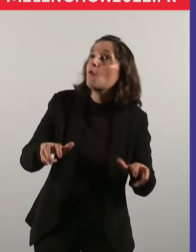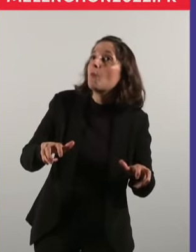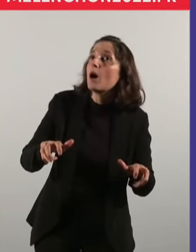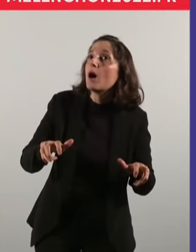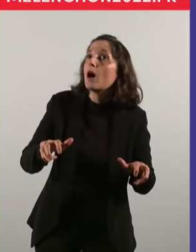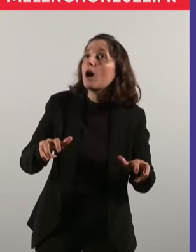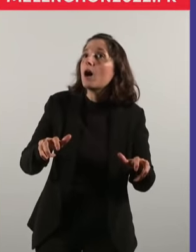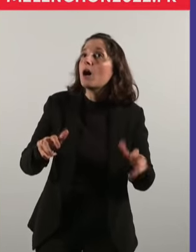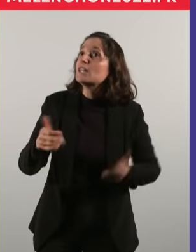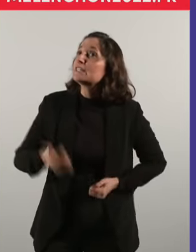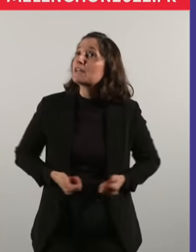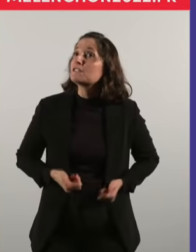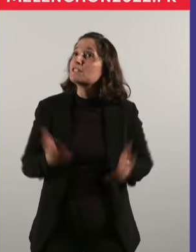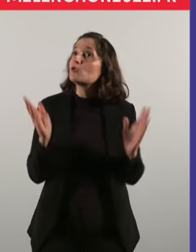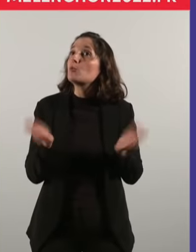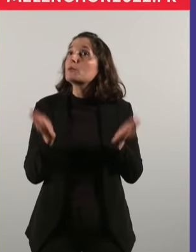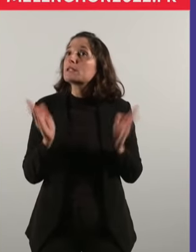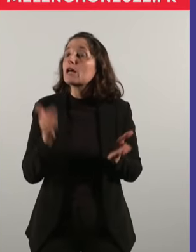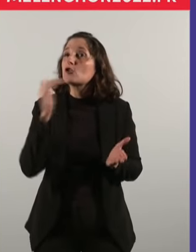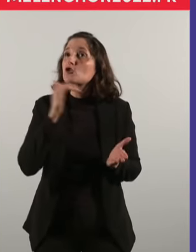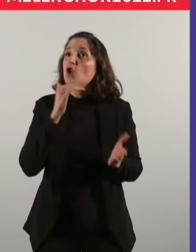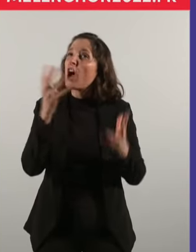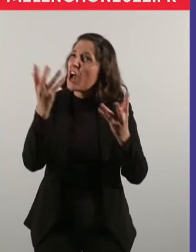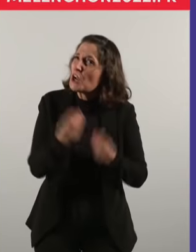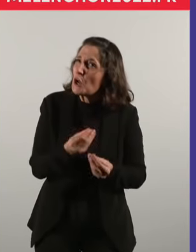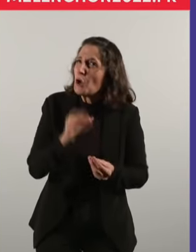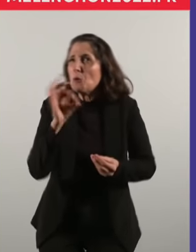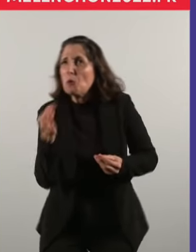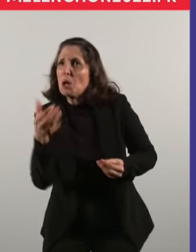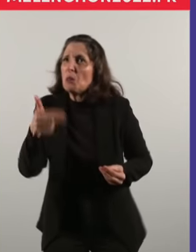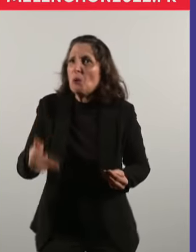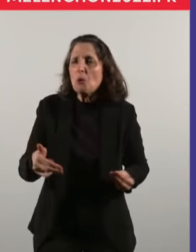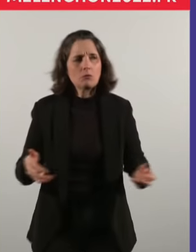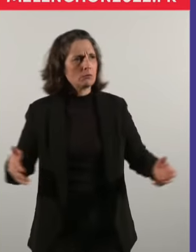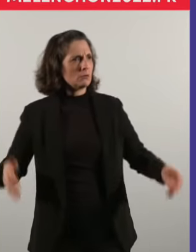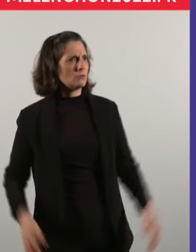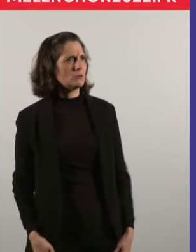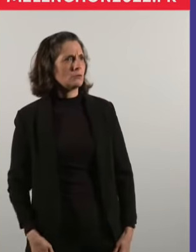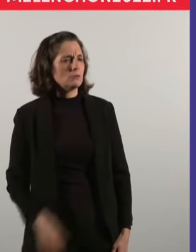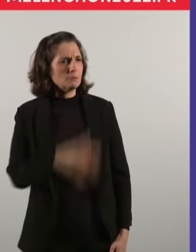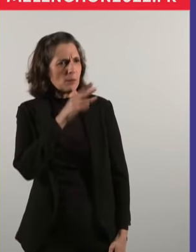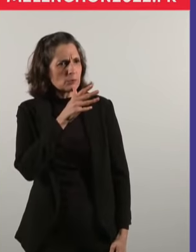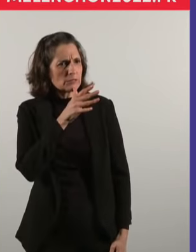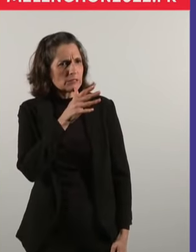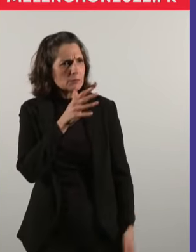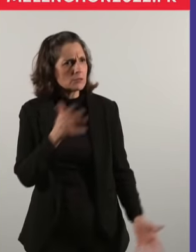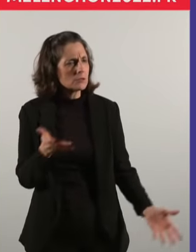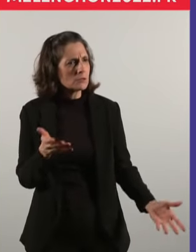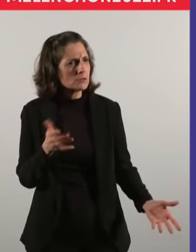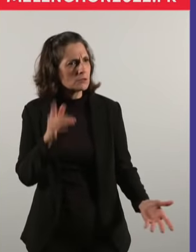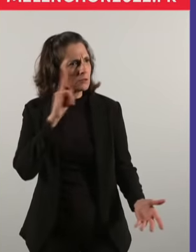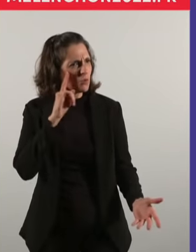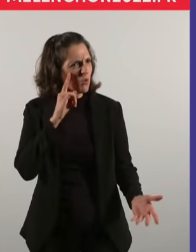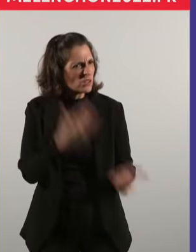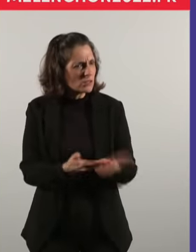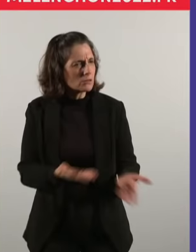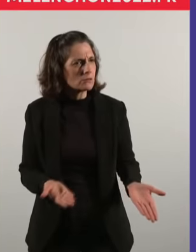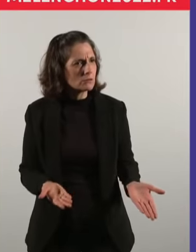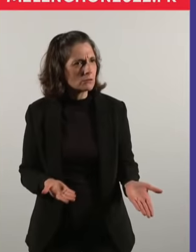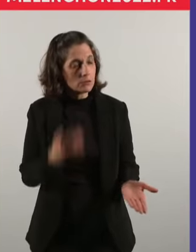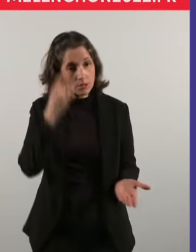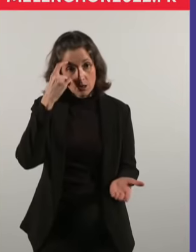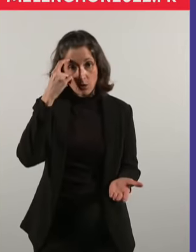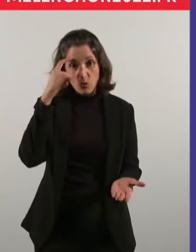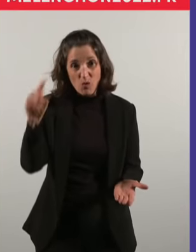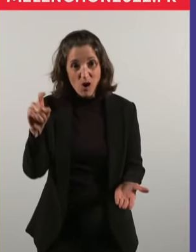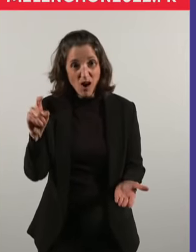les services d'urgence? Comment pouvez-vous avoir une idée pareille? Comment êtes-vous fou à ce point-là de croire que ça